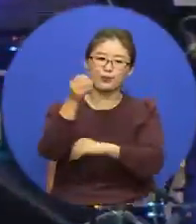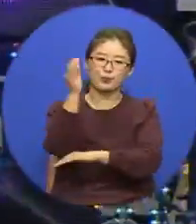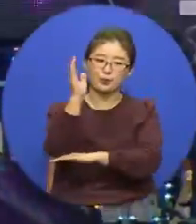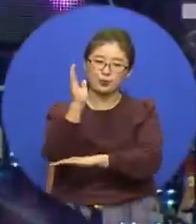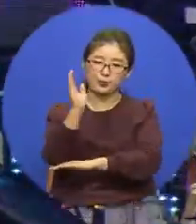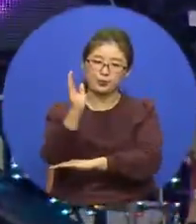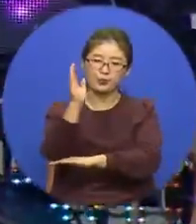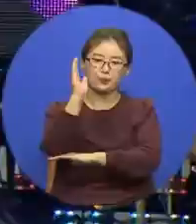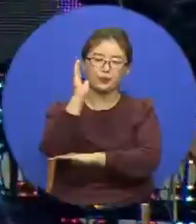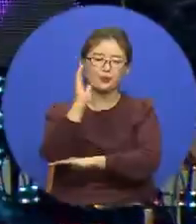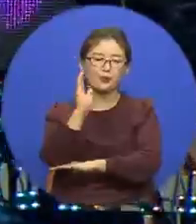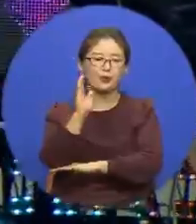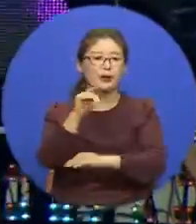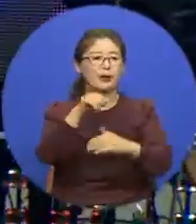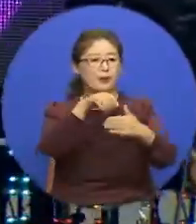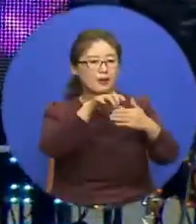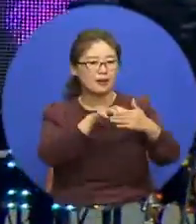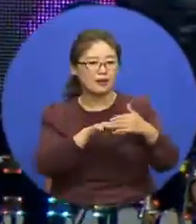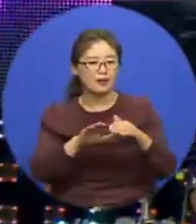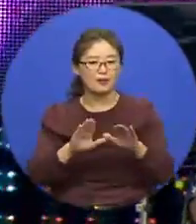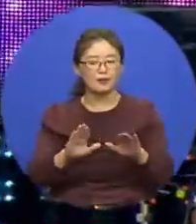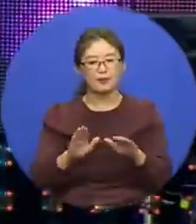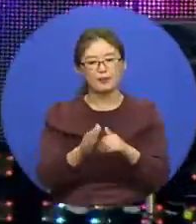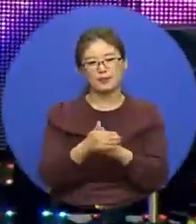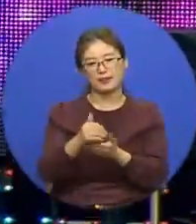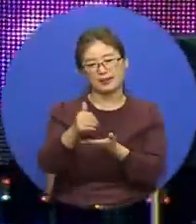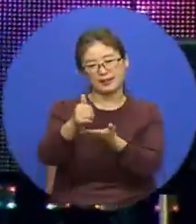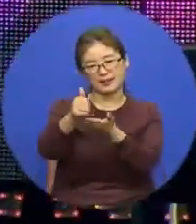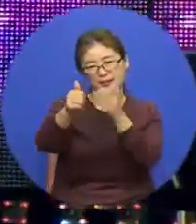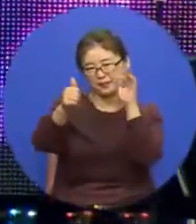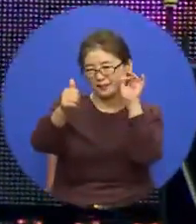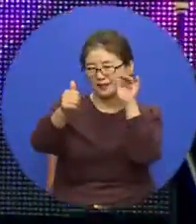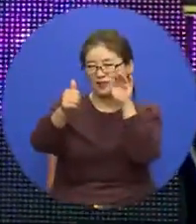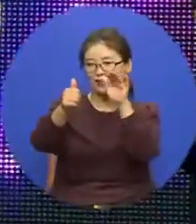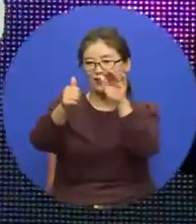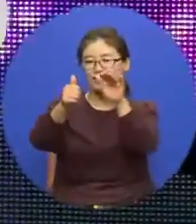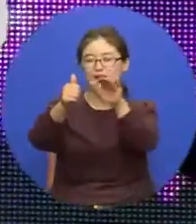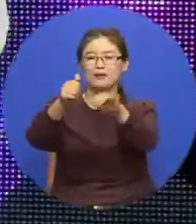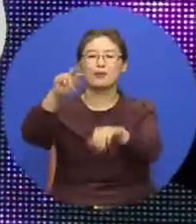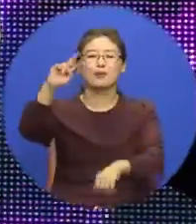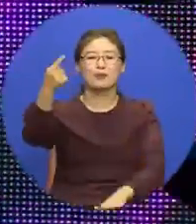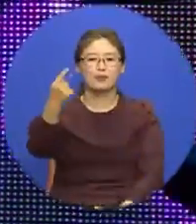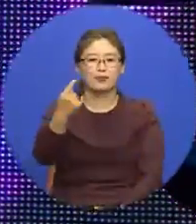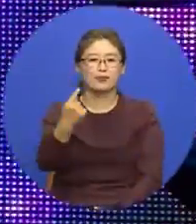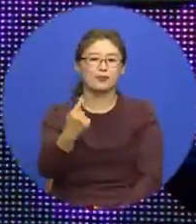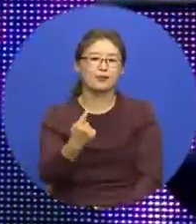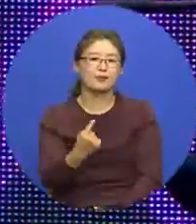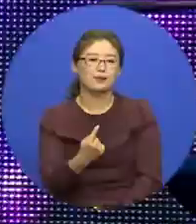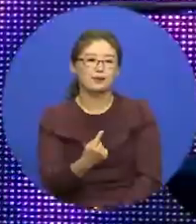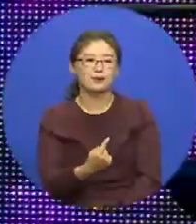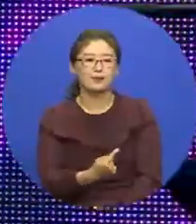오늘도 님 그리워 나 여기 또 왔네